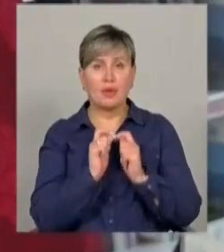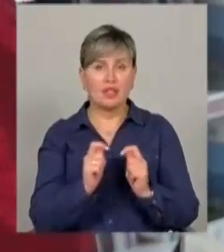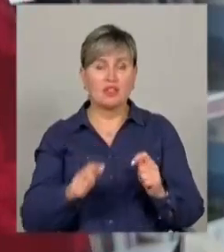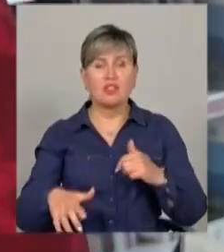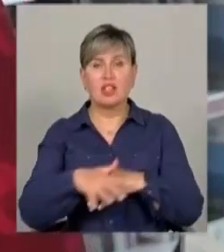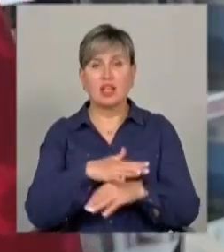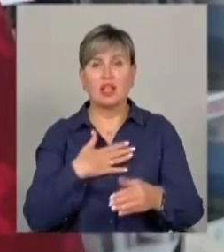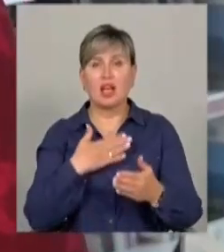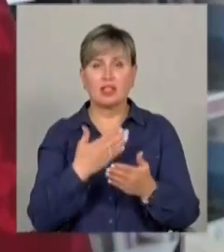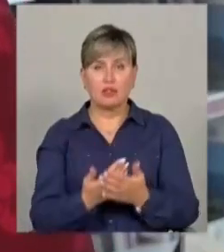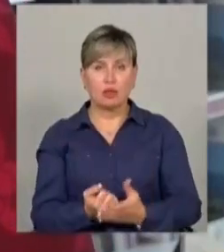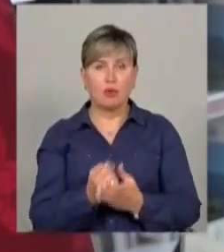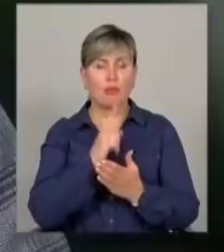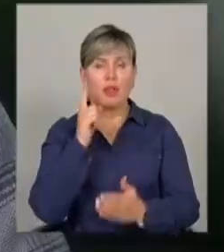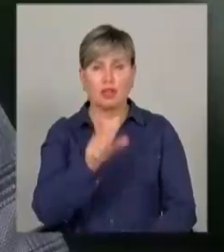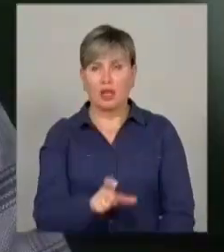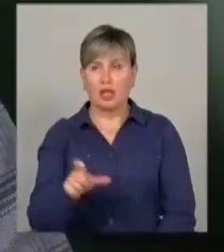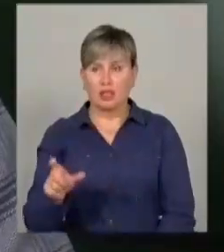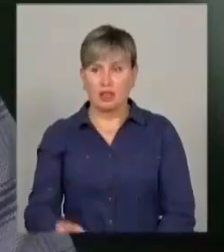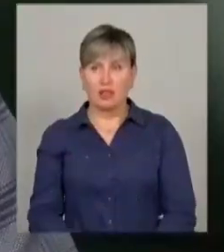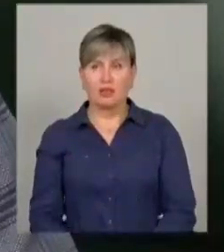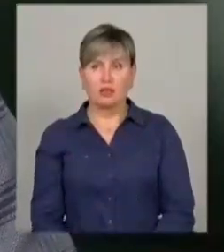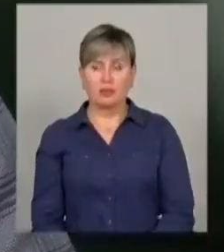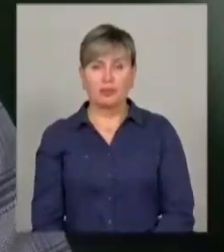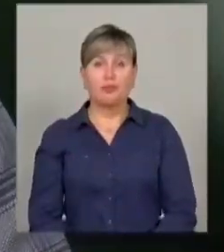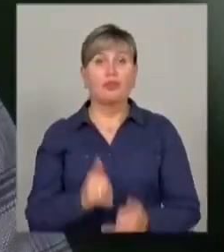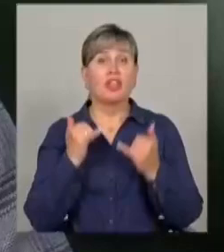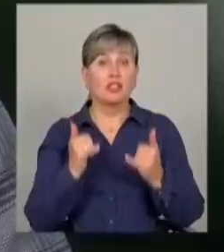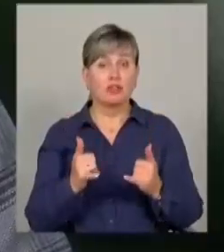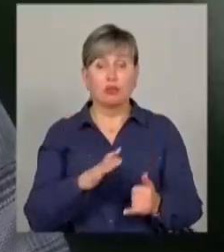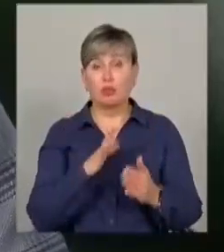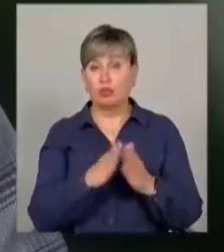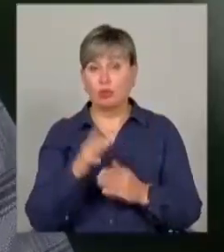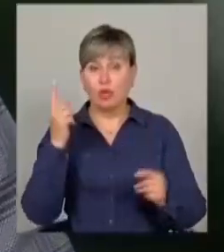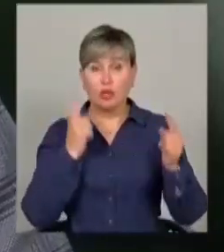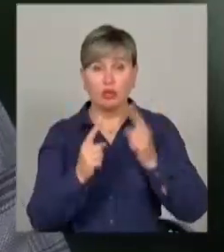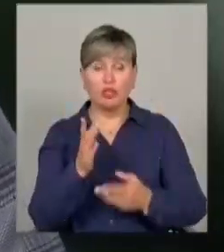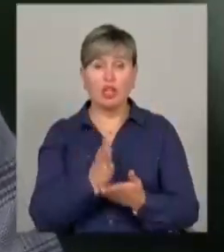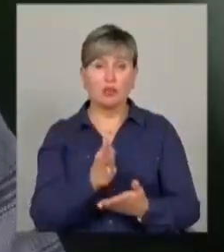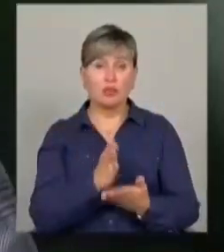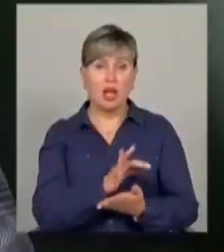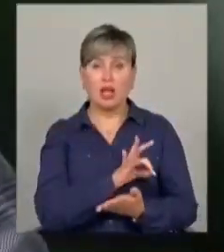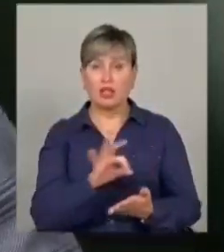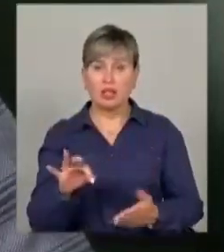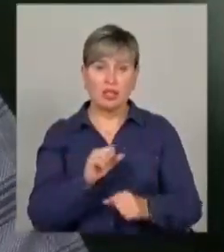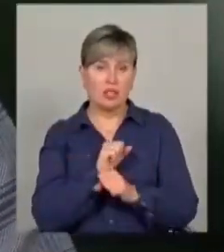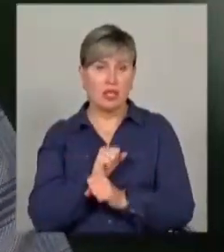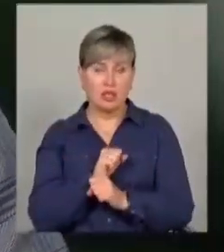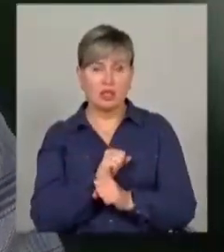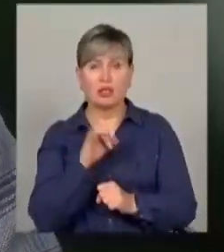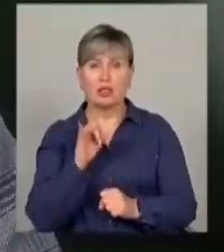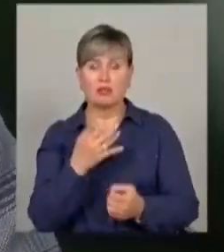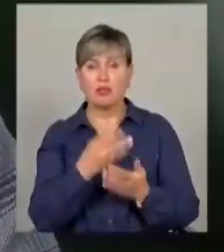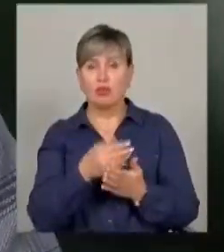стране также активно поддерживает молодых авторов сегодня в бывшем доме творчества расположился отличный санаторий в своё